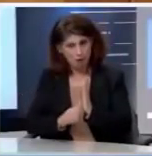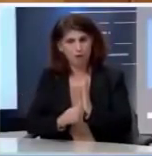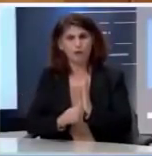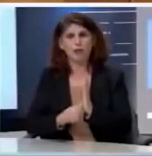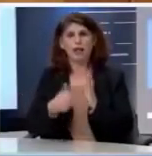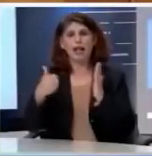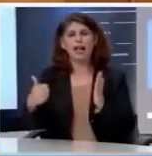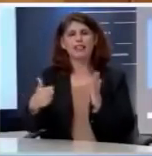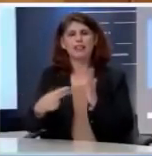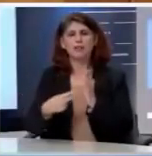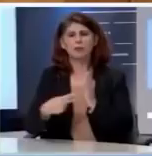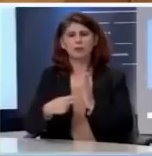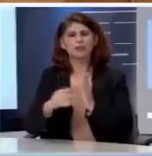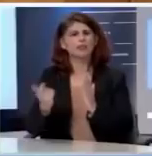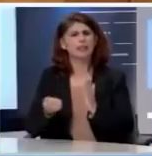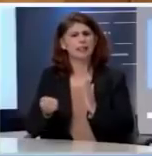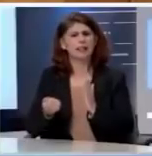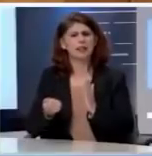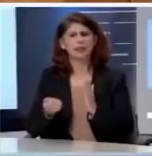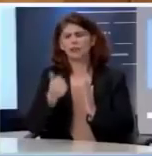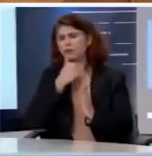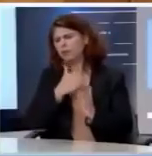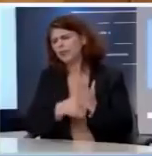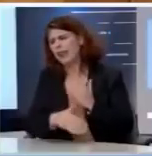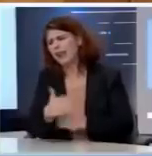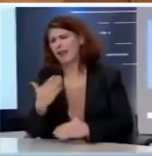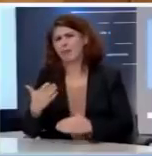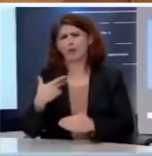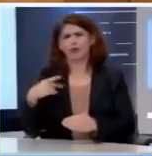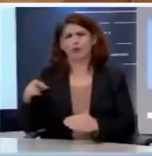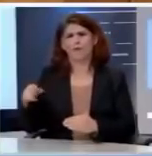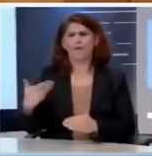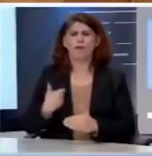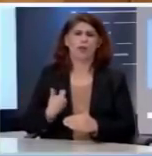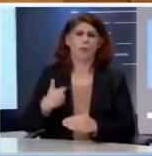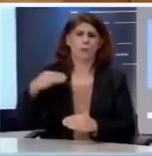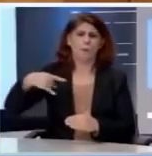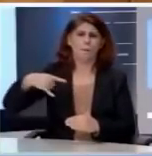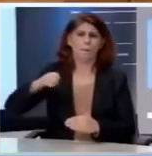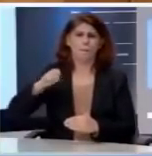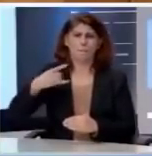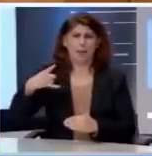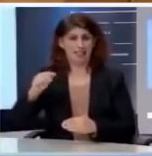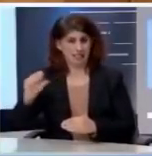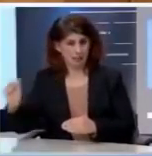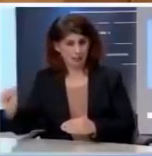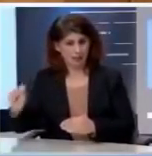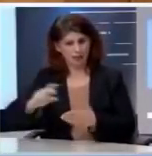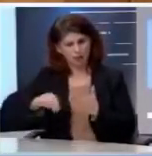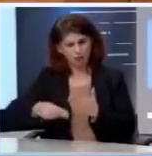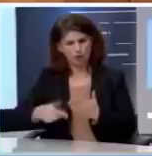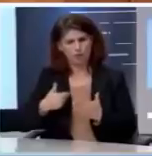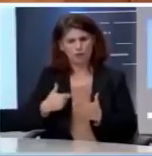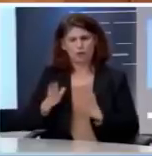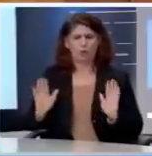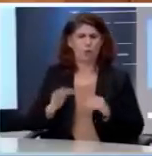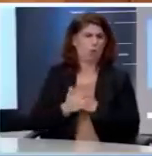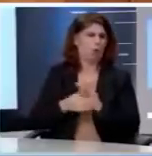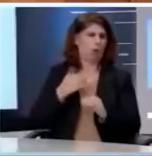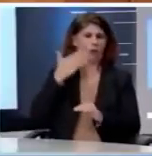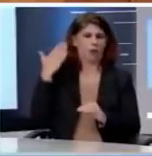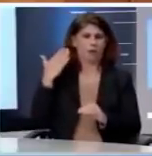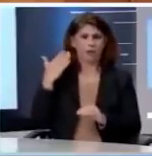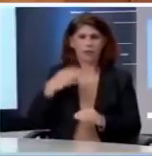έκανα? Έβαλα τον ταλέπορο τον κύριο Μπέζα, τον φίλο μου, να υπογράφει για να ξεκαρφωθώ. Κύριε Υπουργέ της